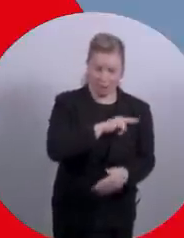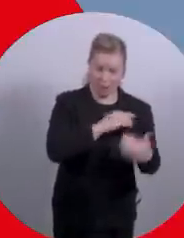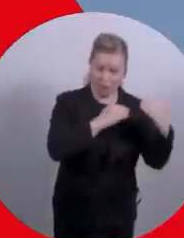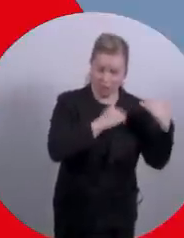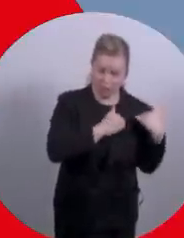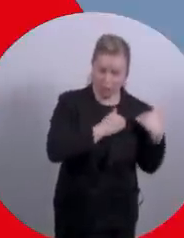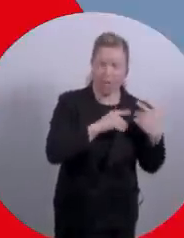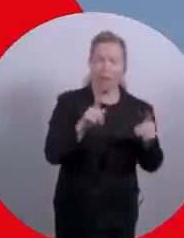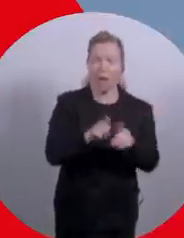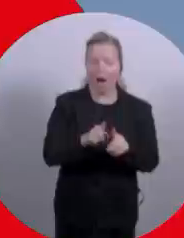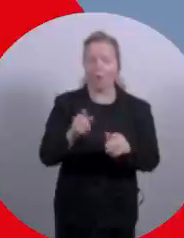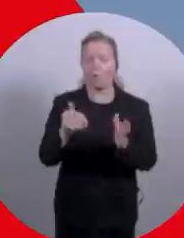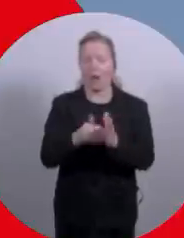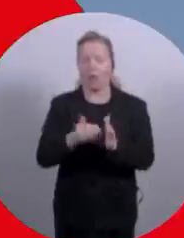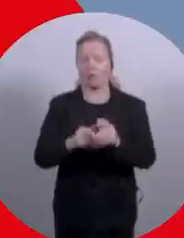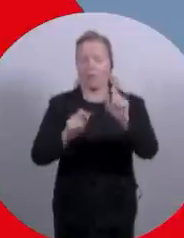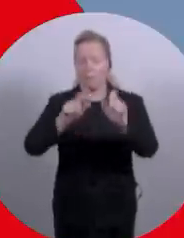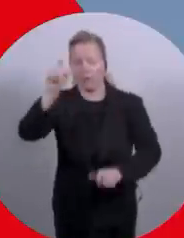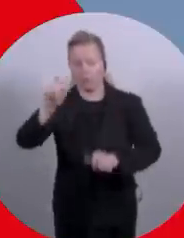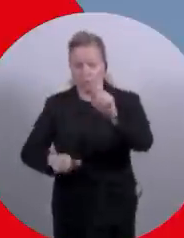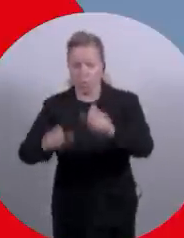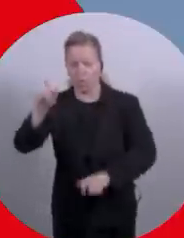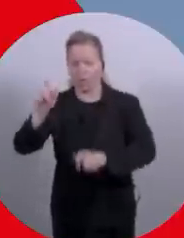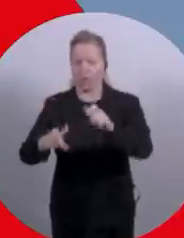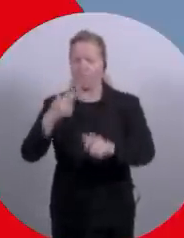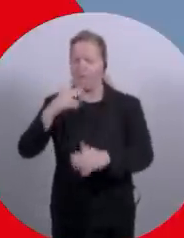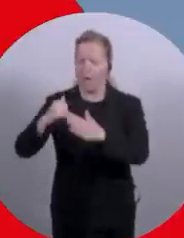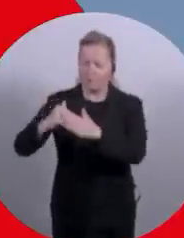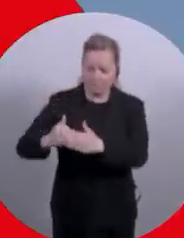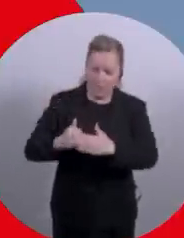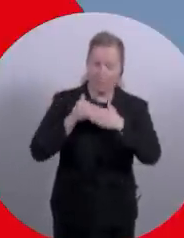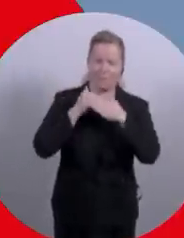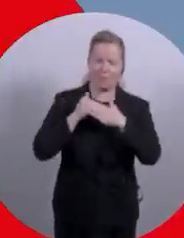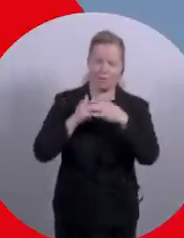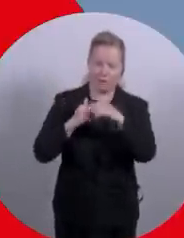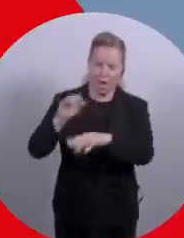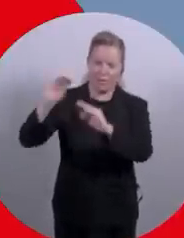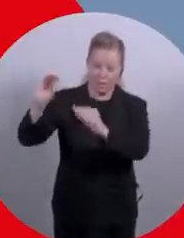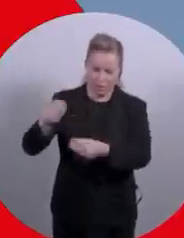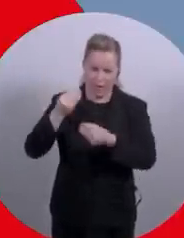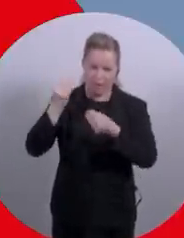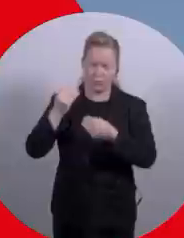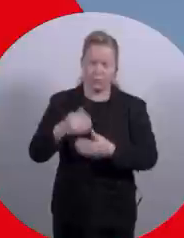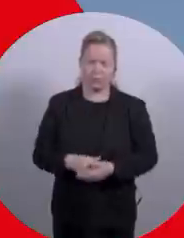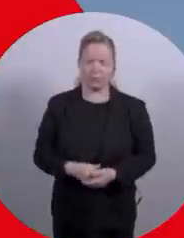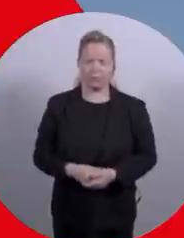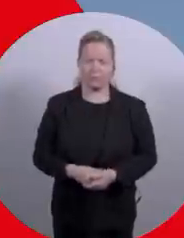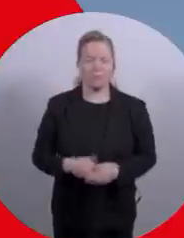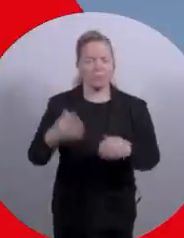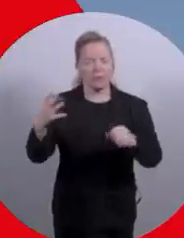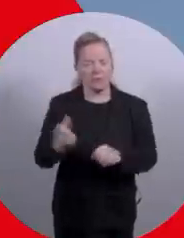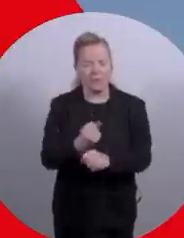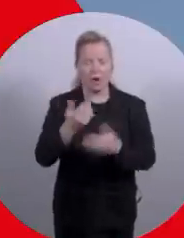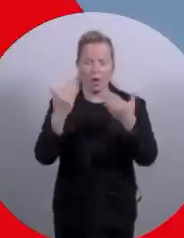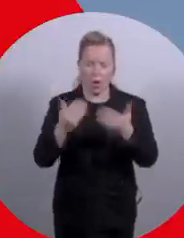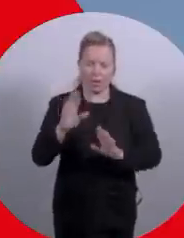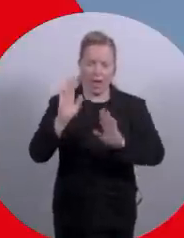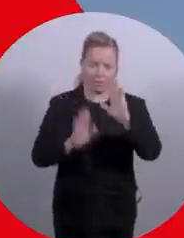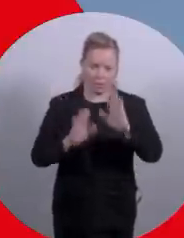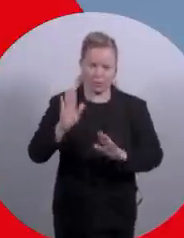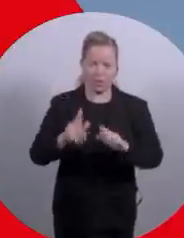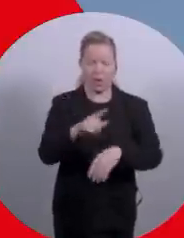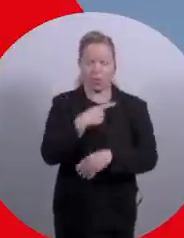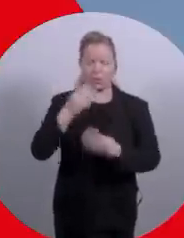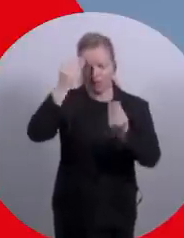das Vertrauen derjenigen die hinter anstehen und darum versuche einfach geben wir dem Sieger der heutigen Abstimmung unser Vertrauen